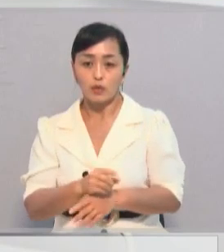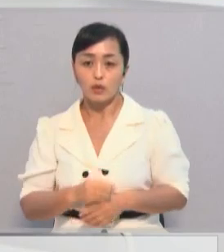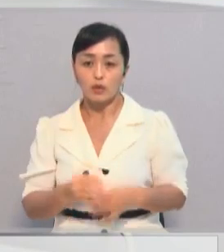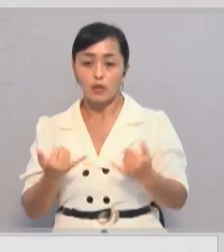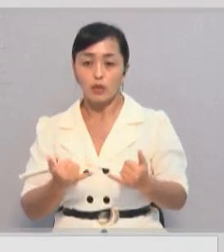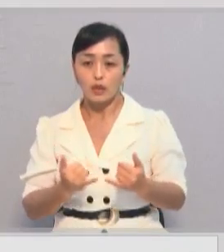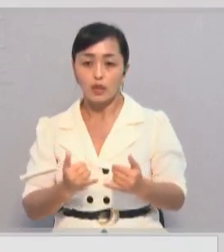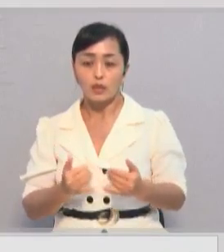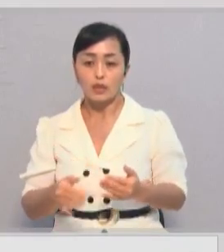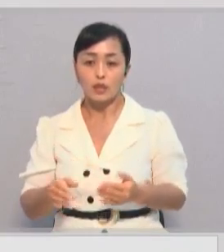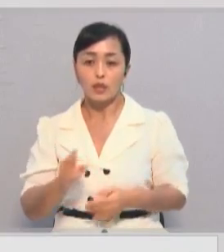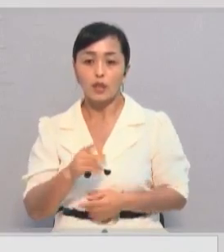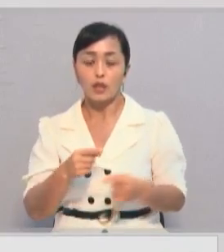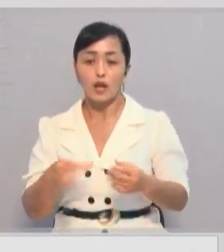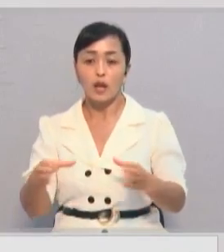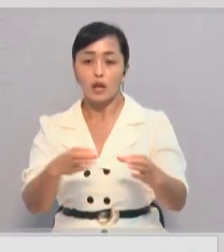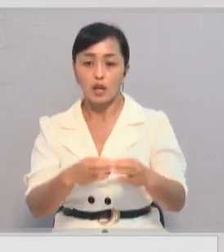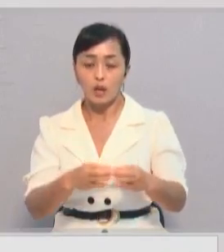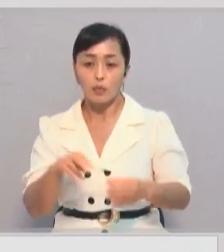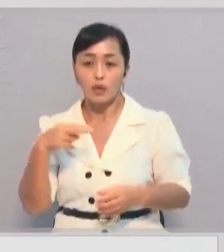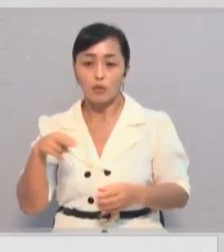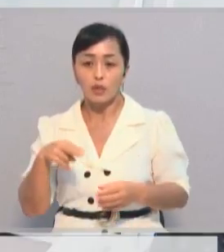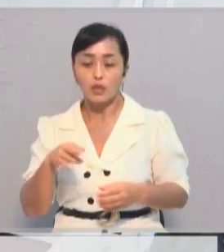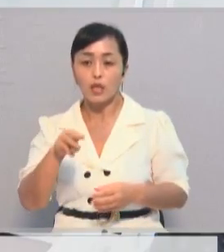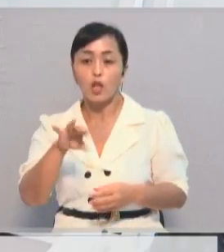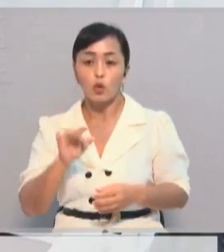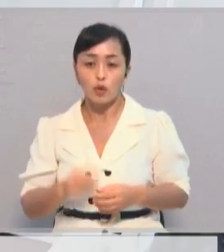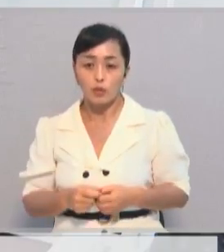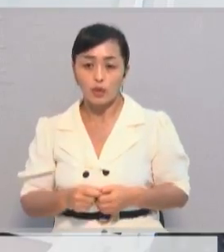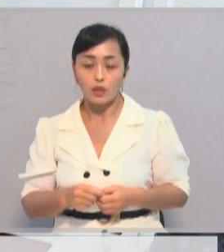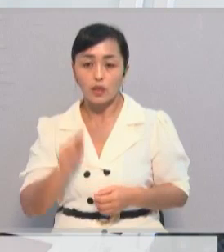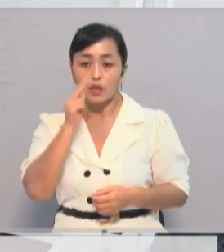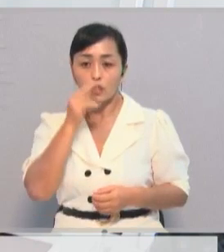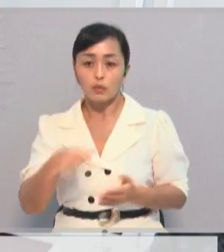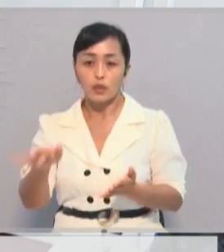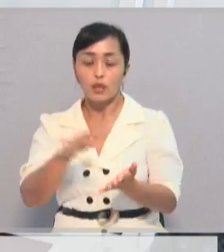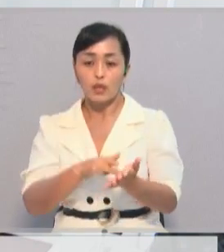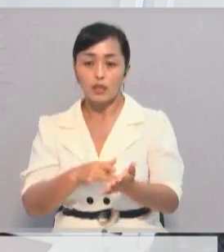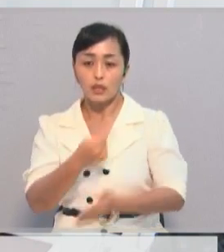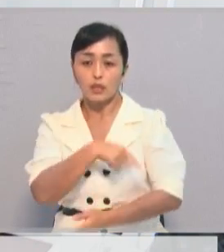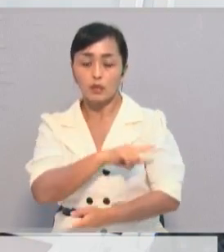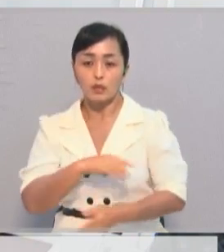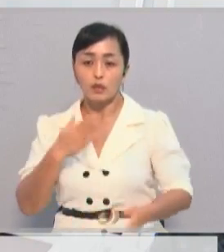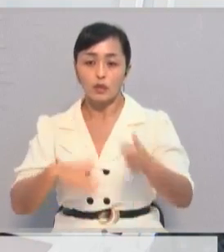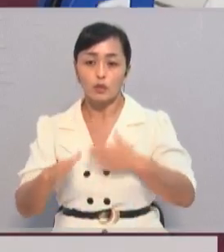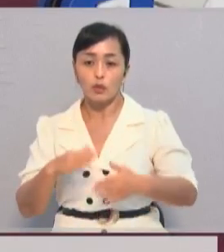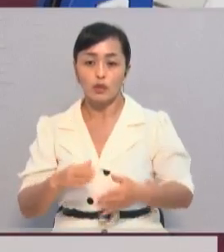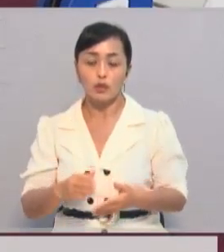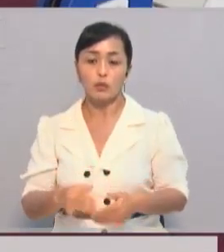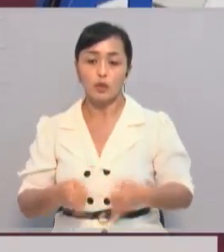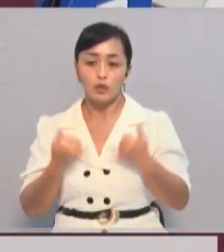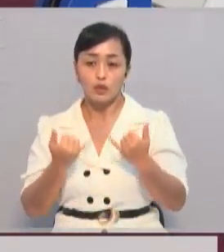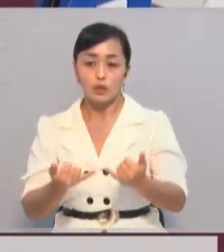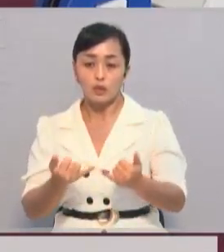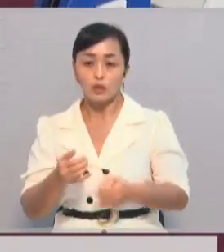соңында PrimHK ұлттық қауымдастығы президенті Төлебай Рахыпбеков Шымкент қаласындағы емханалардың жұмысына ризашылығын білдіріп, жұмысты